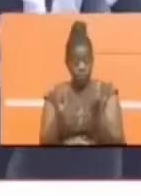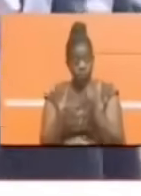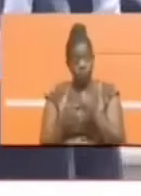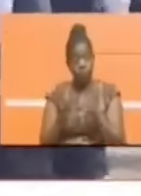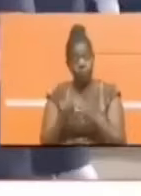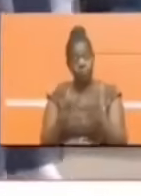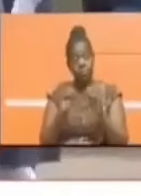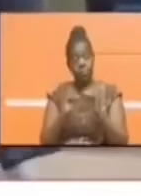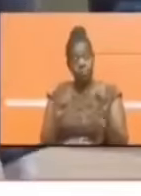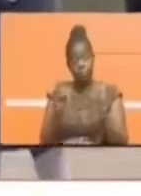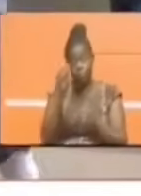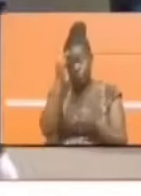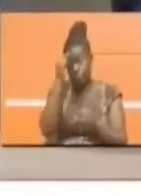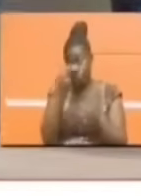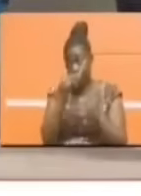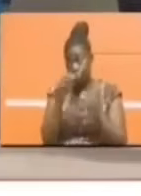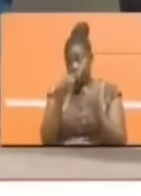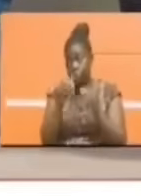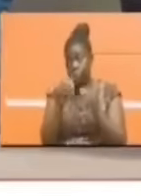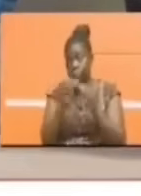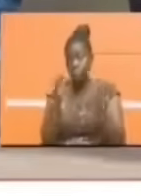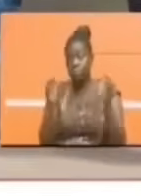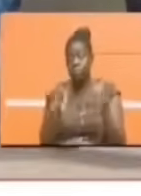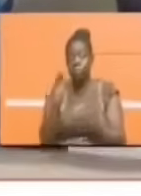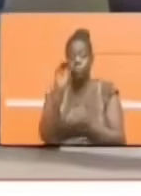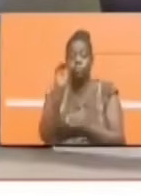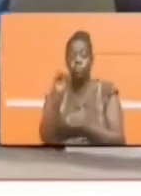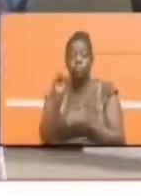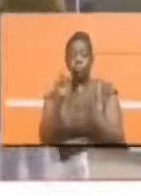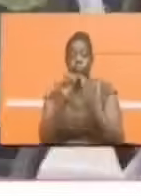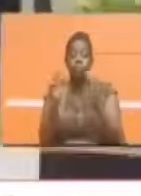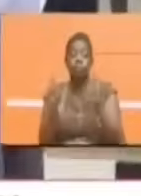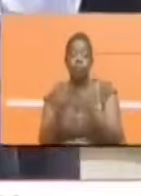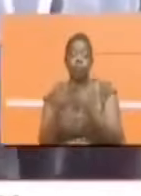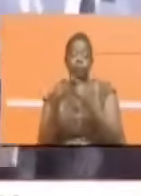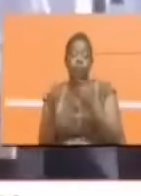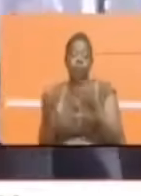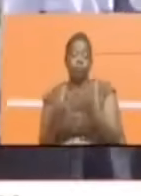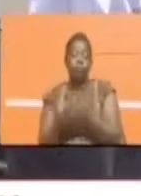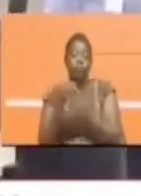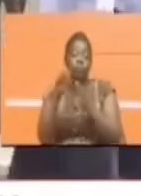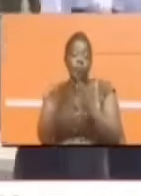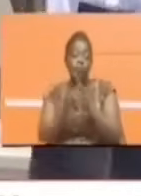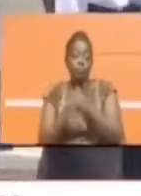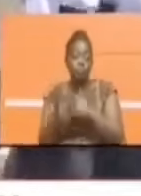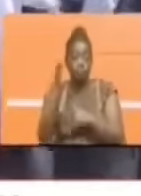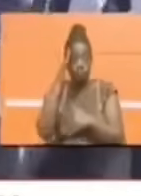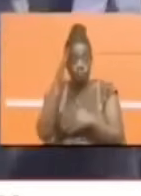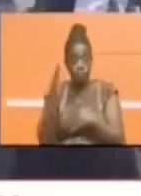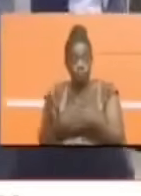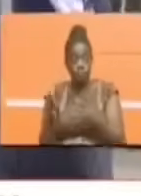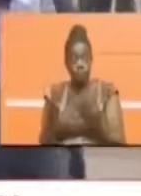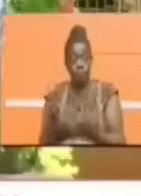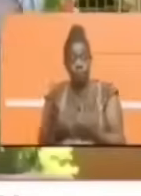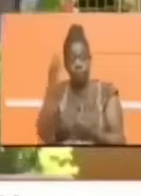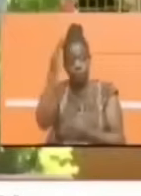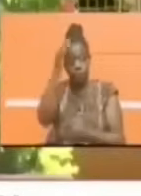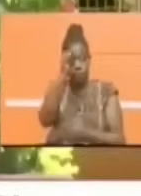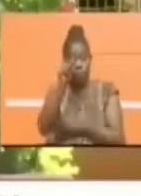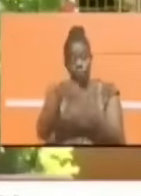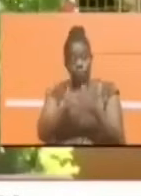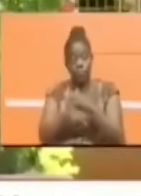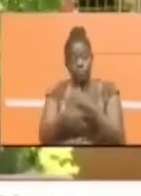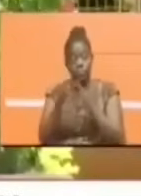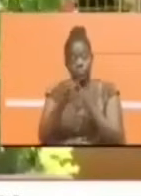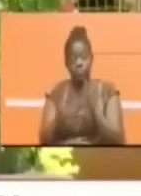mu nsomesa y'abayizi ku mutendera ogwa olevo ne batongoza ensomesa empya manyiddwa nga Competence Based Curriculum.